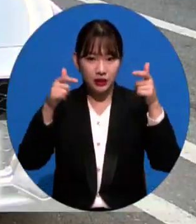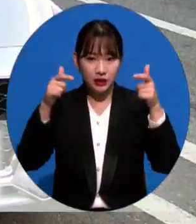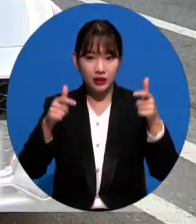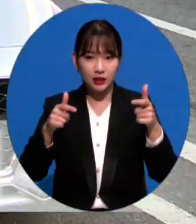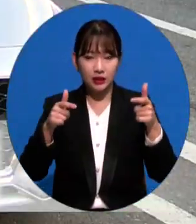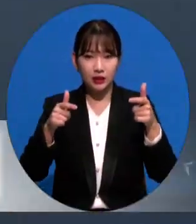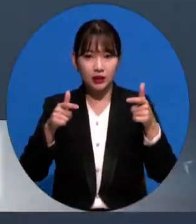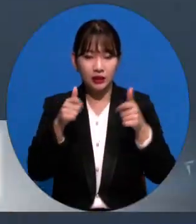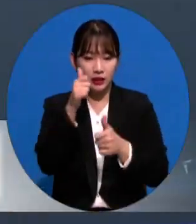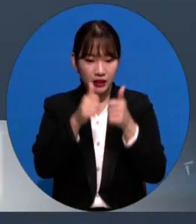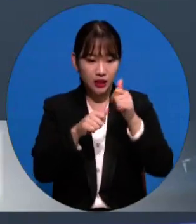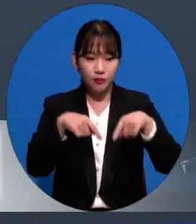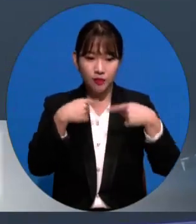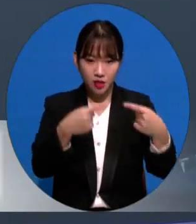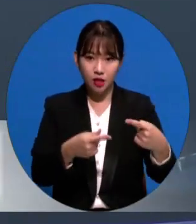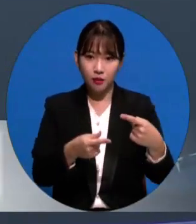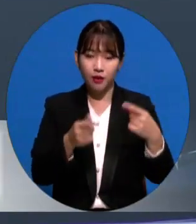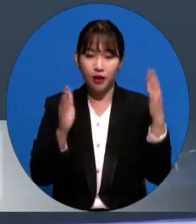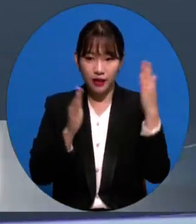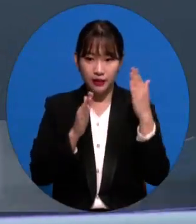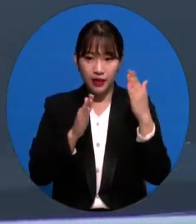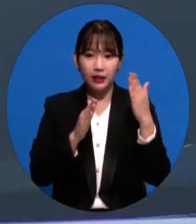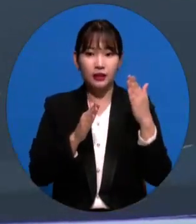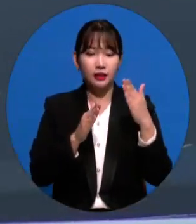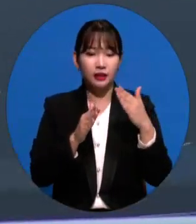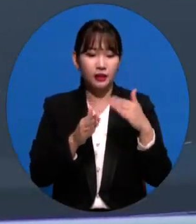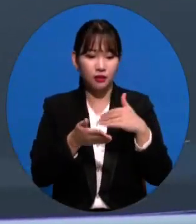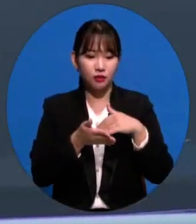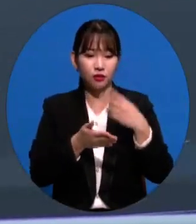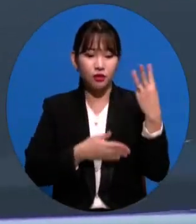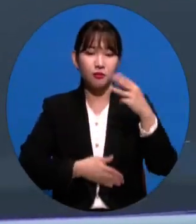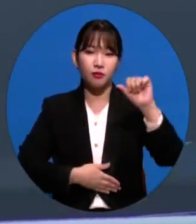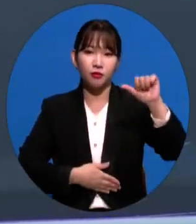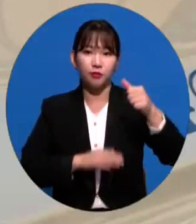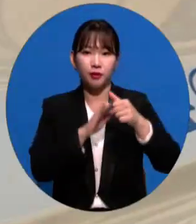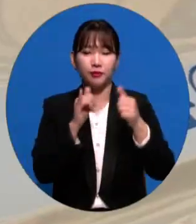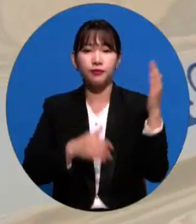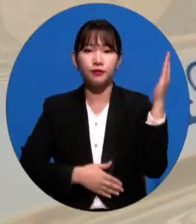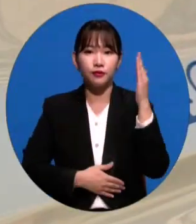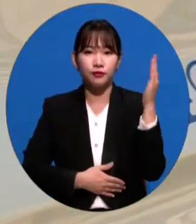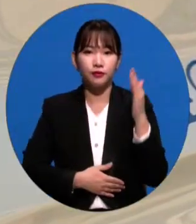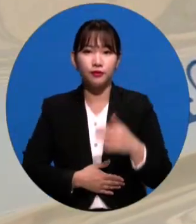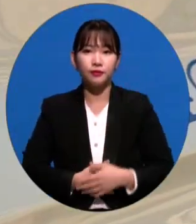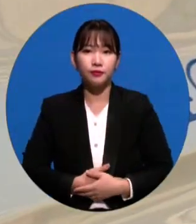응시생은 목포시와 인근 지역 수험생을 포함해 3,500여 명에 달합니다.